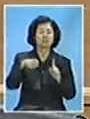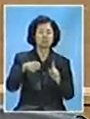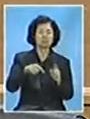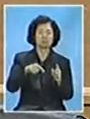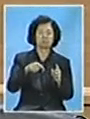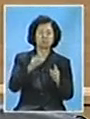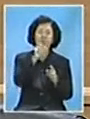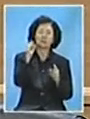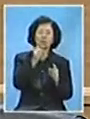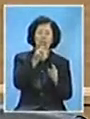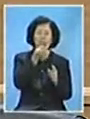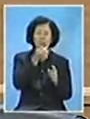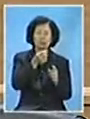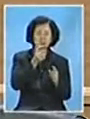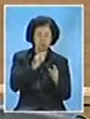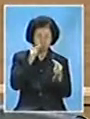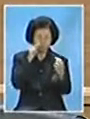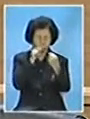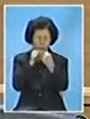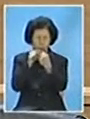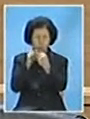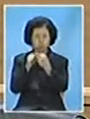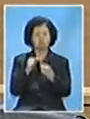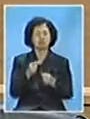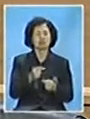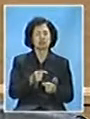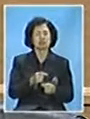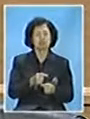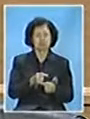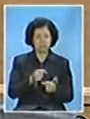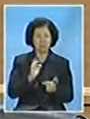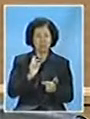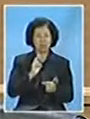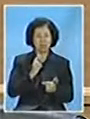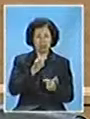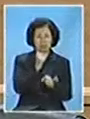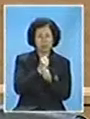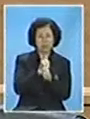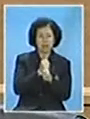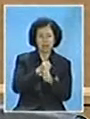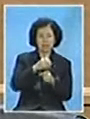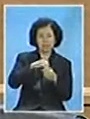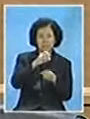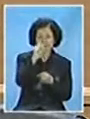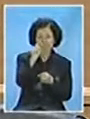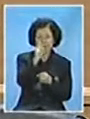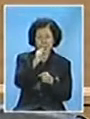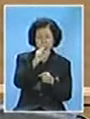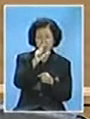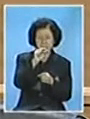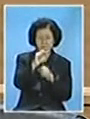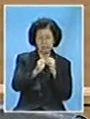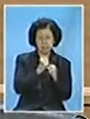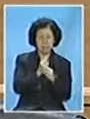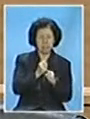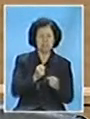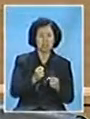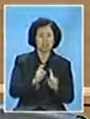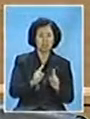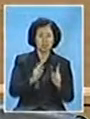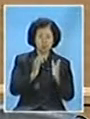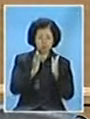รงสังเกตมาตลอดระยะเวลาว่าเราทำงานในสภาวิชาชีพมา20กว่าปี